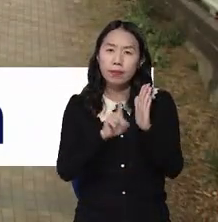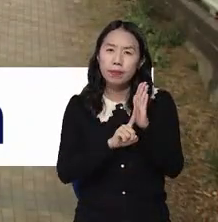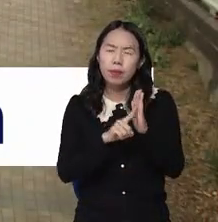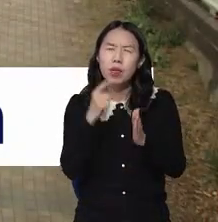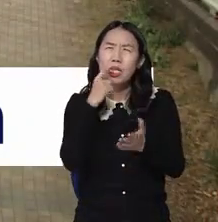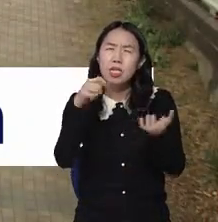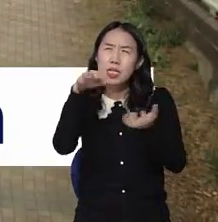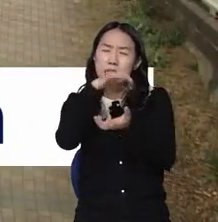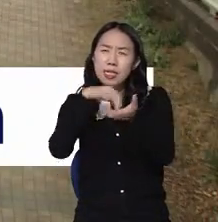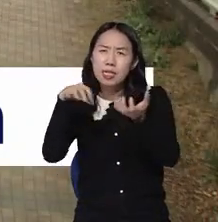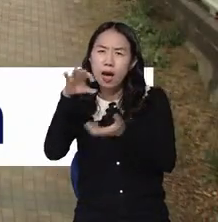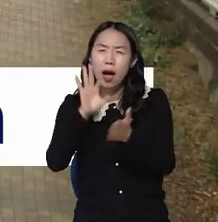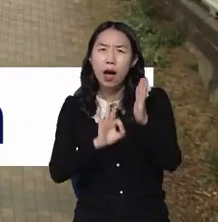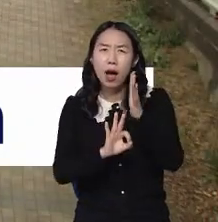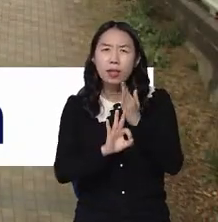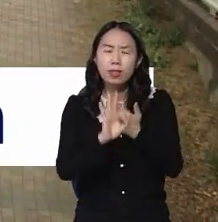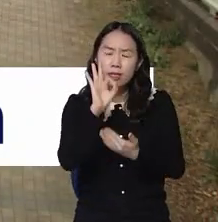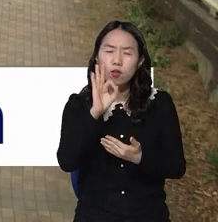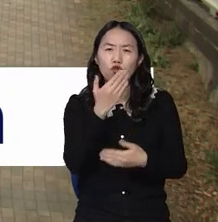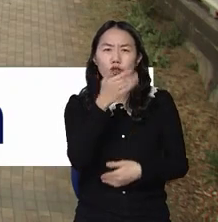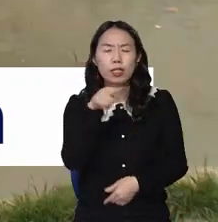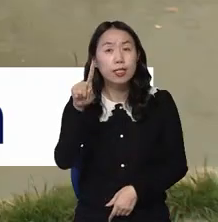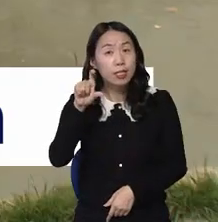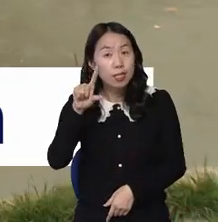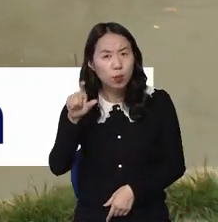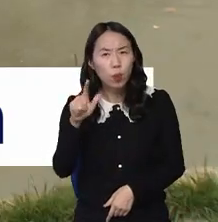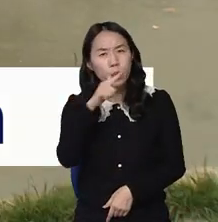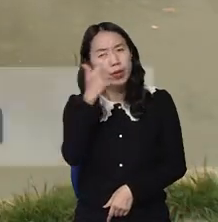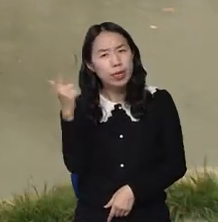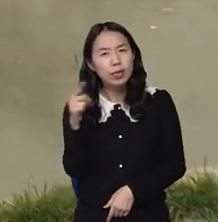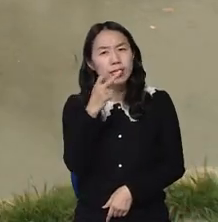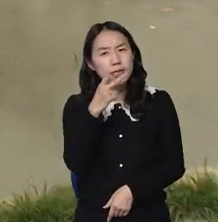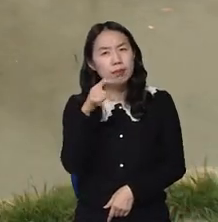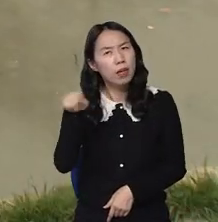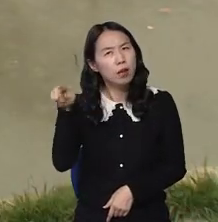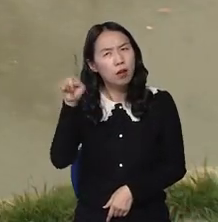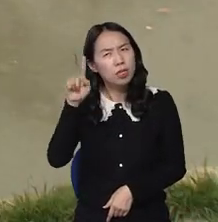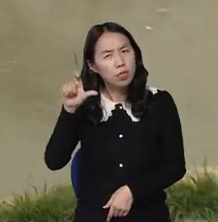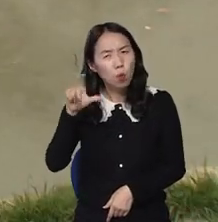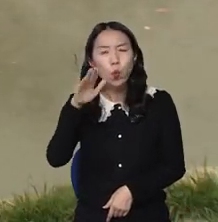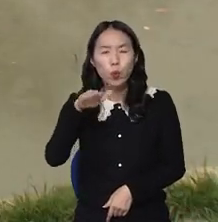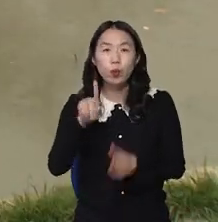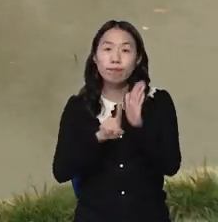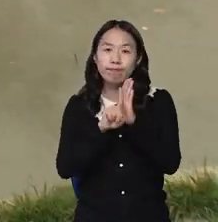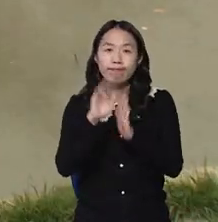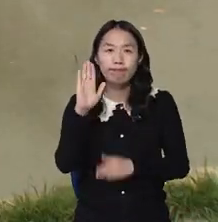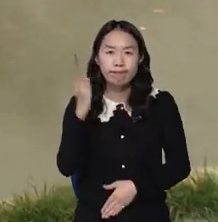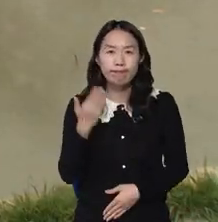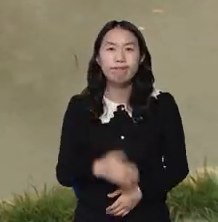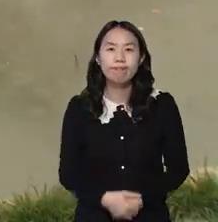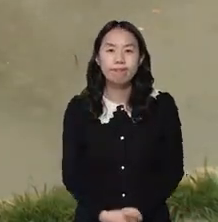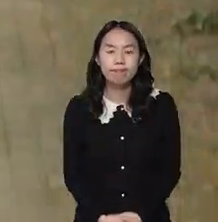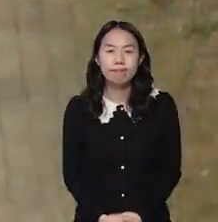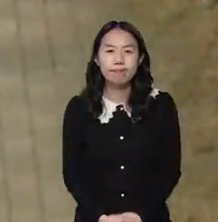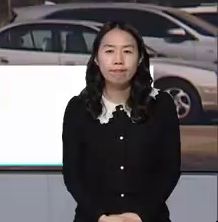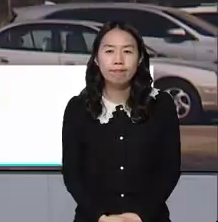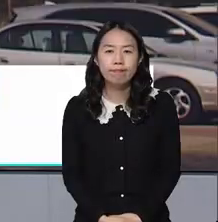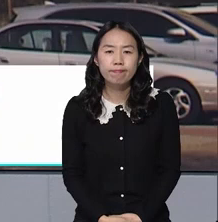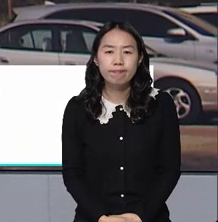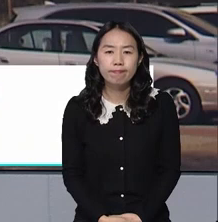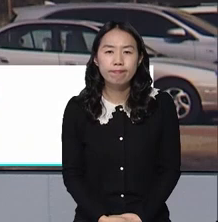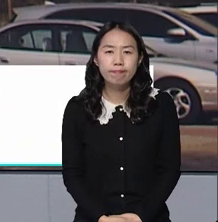가운데 아침 최저 기온은 9도에서 15도, 낮 최고 기온은 12도에서 19도 분포를 보이겠습니다.